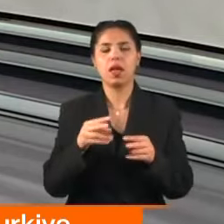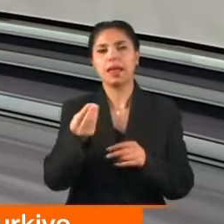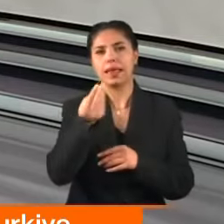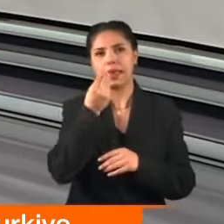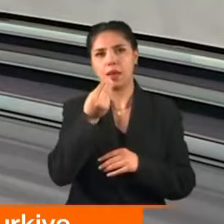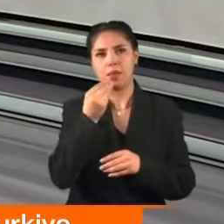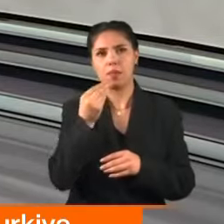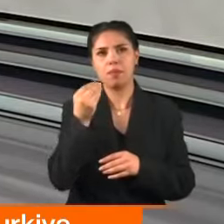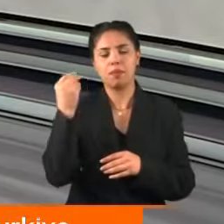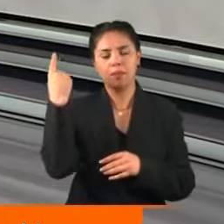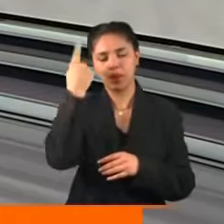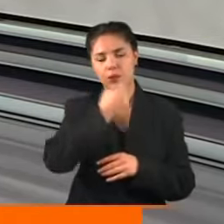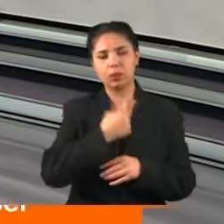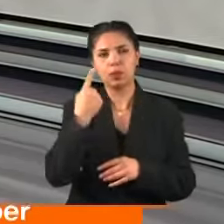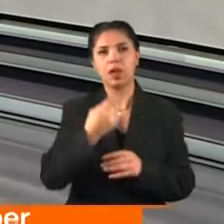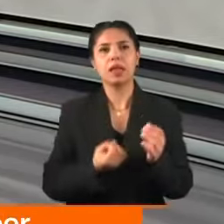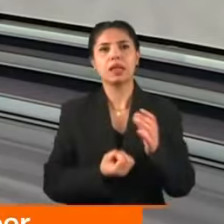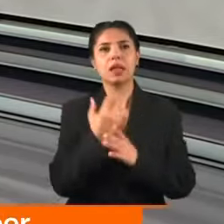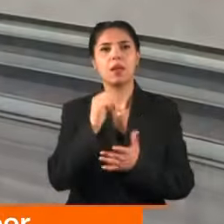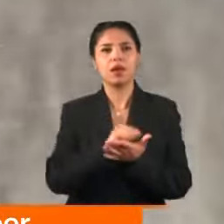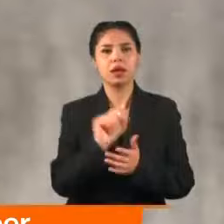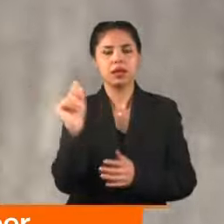yazarı Yüksel Aytoğa sorduk.